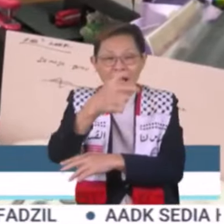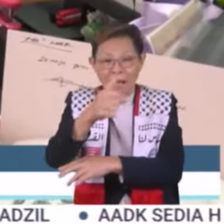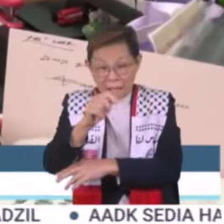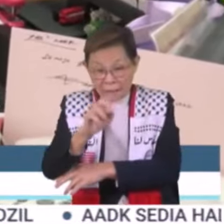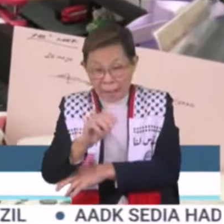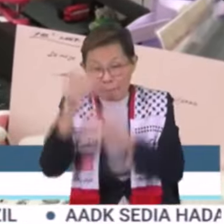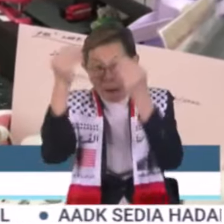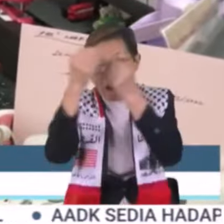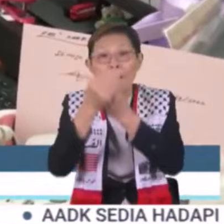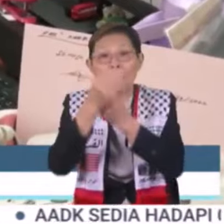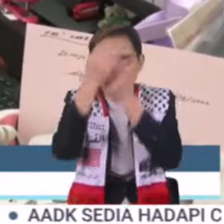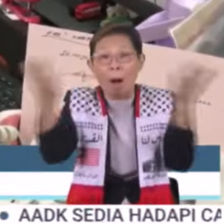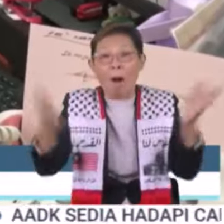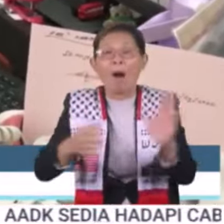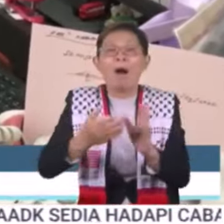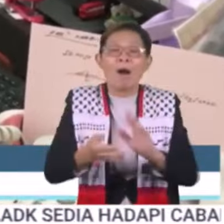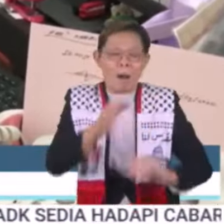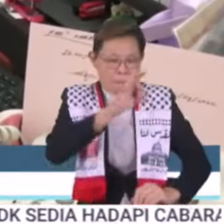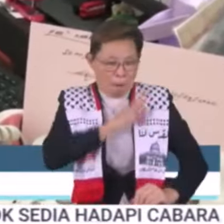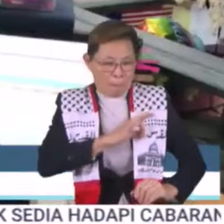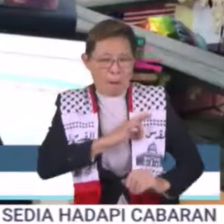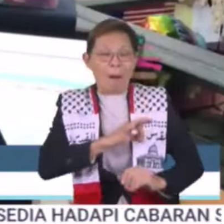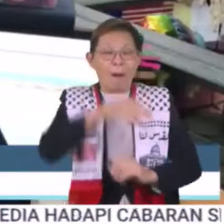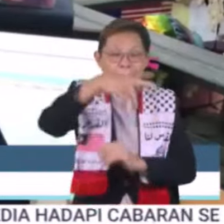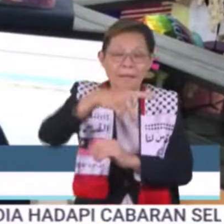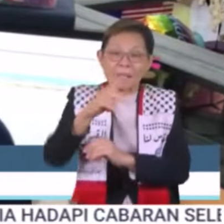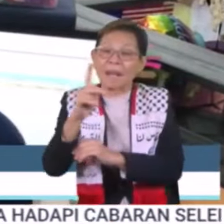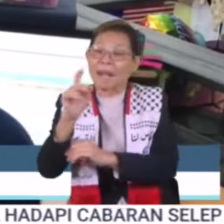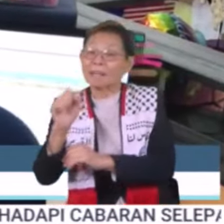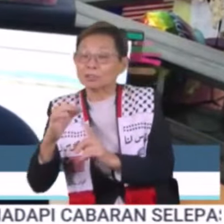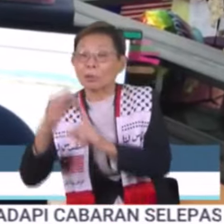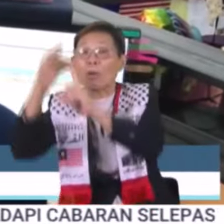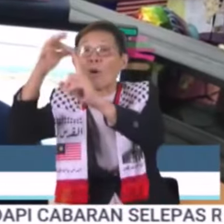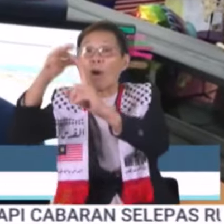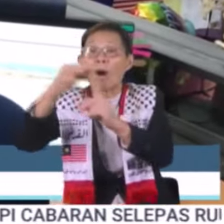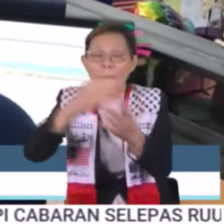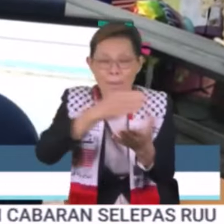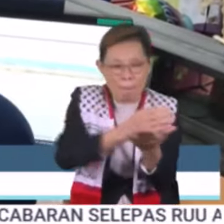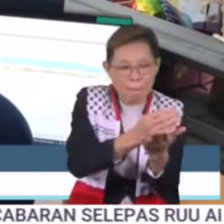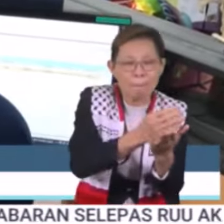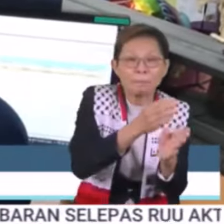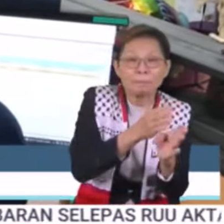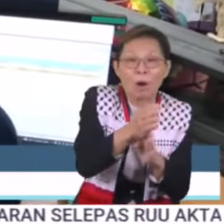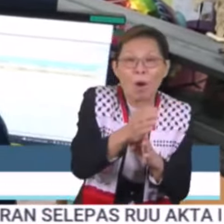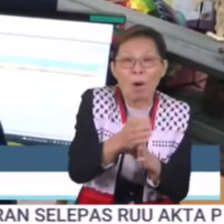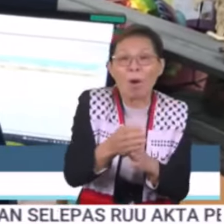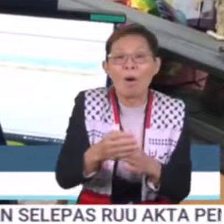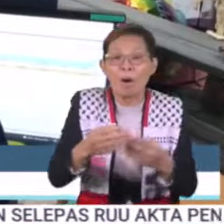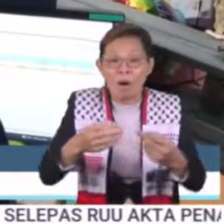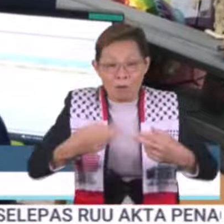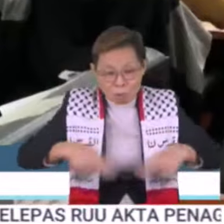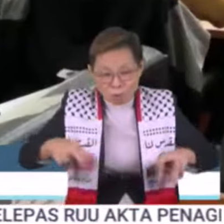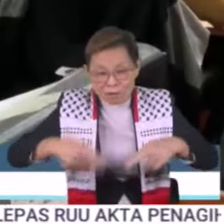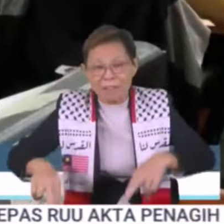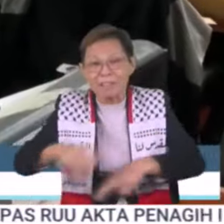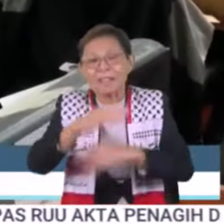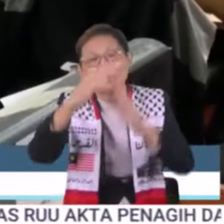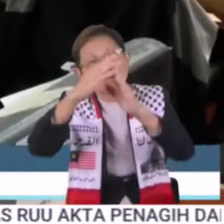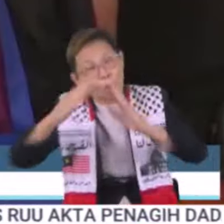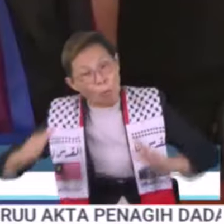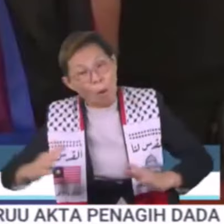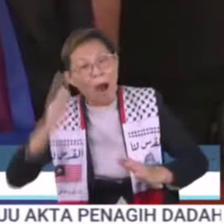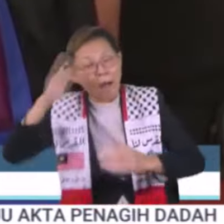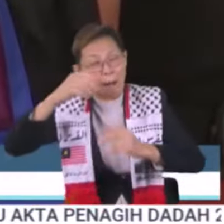memberi manfaat kepada perusahaan kecil dan sederhana PKS terutama dalam sektor hartanah dan runcit. Pelarasan gaji itu mampu